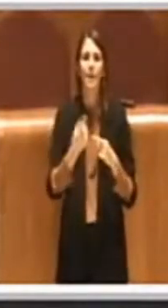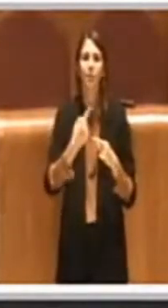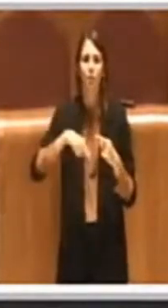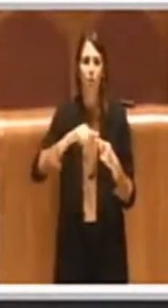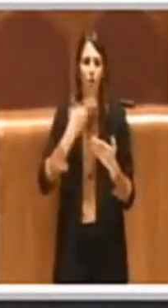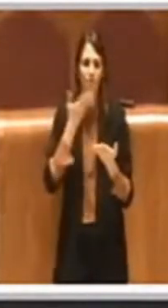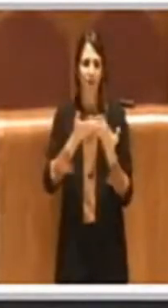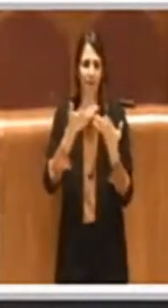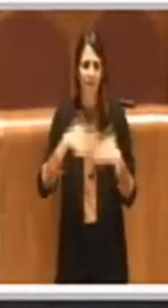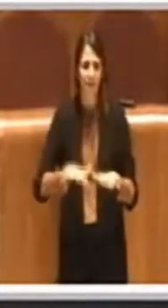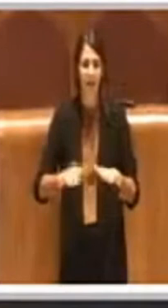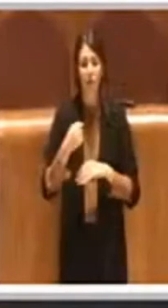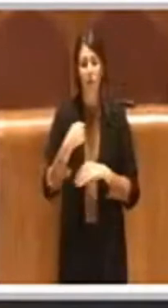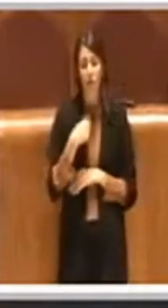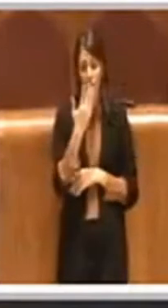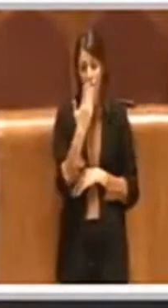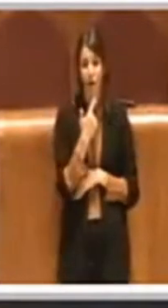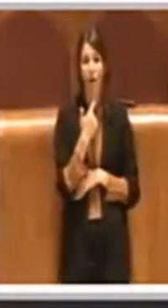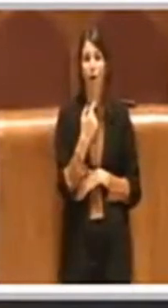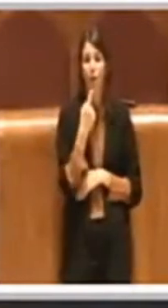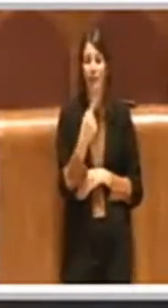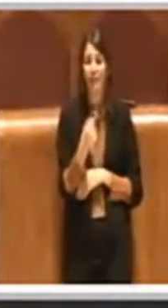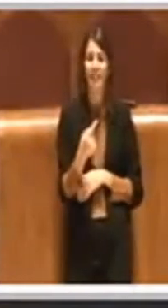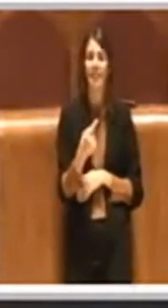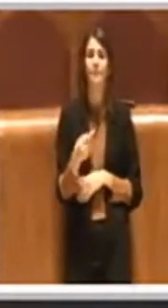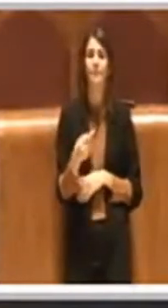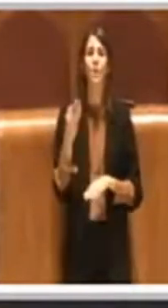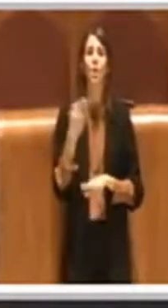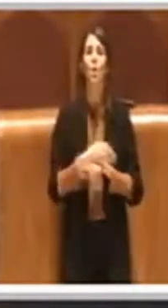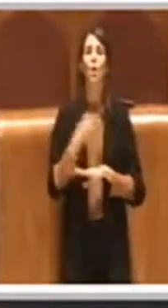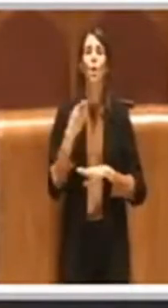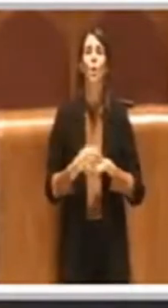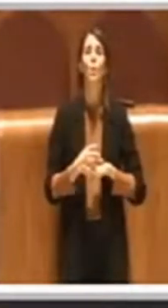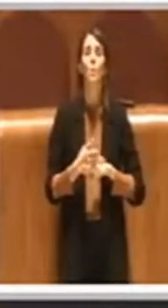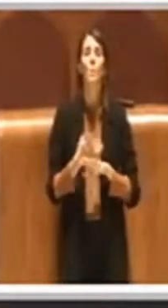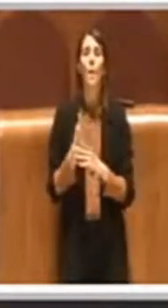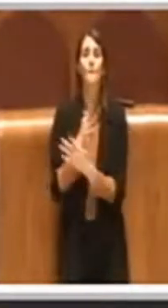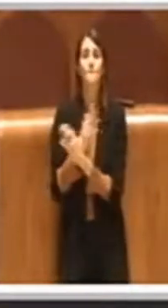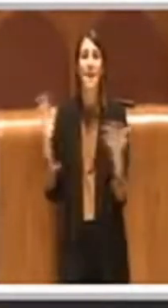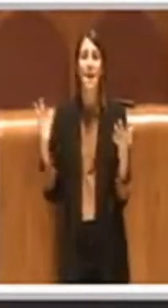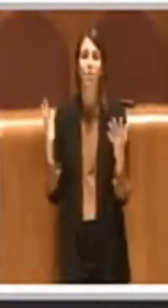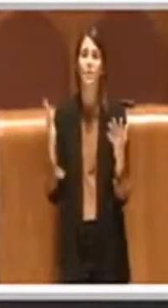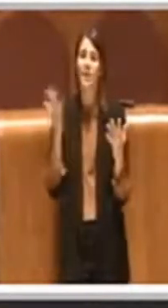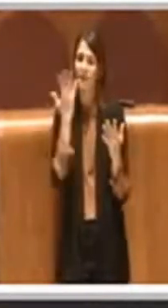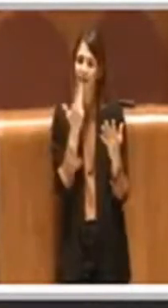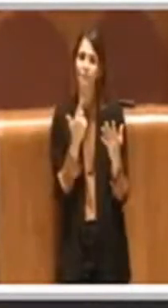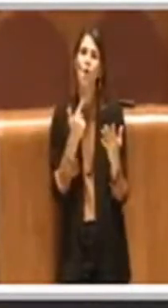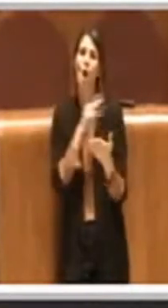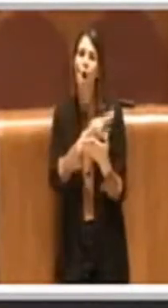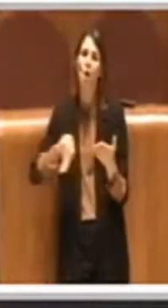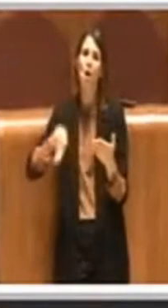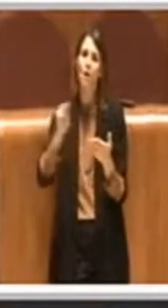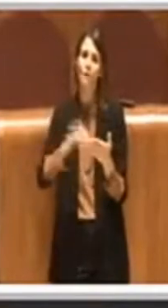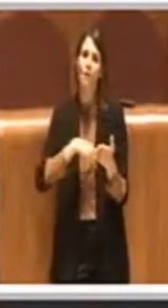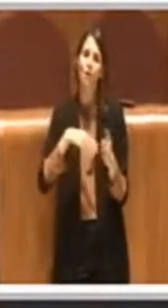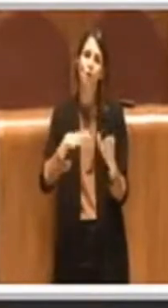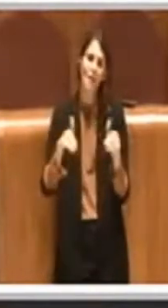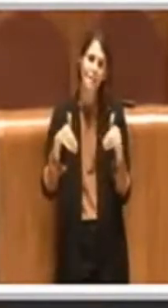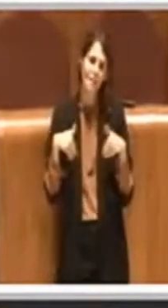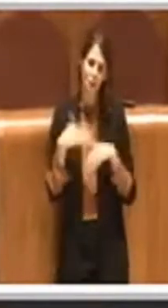comunque il voto del gruppo di maggioranza sarà dunque per questi motivi di